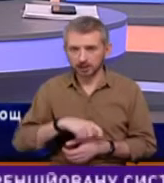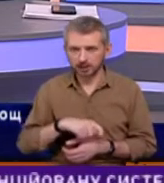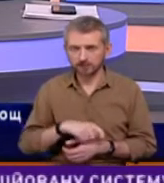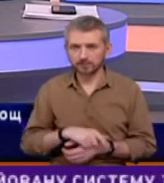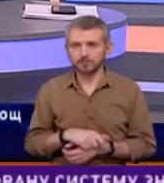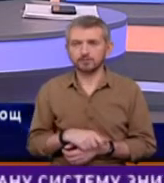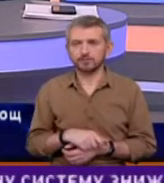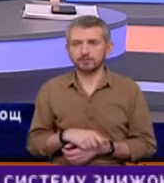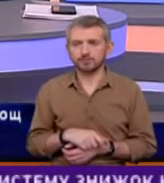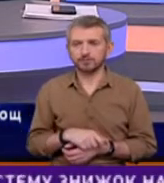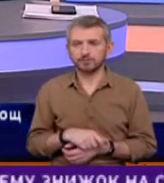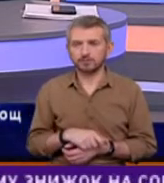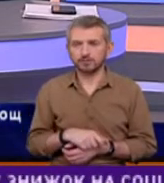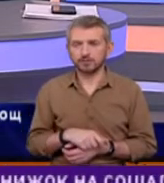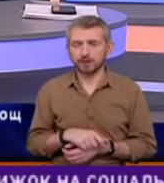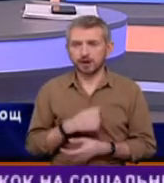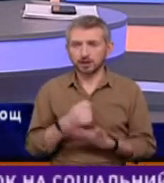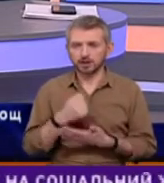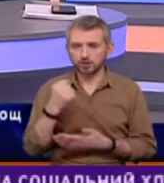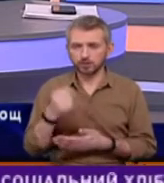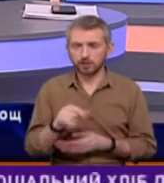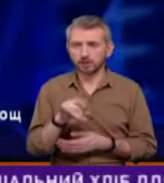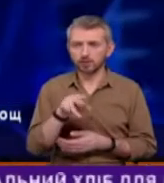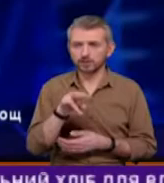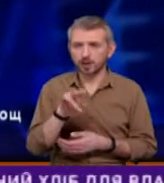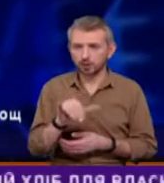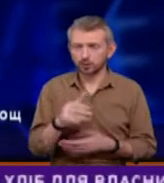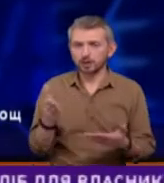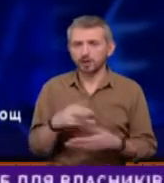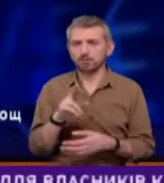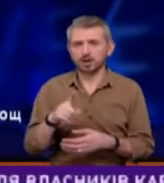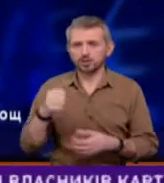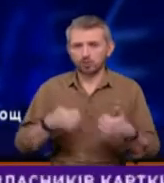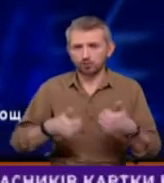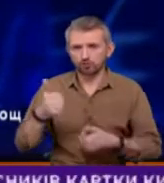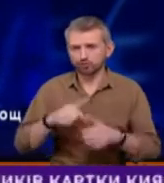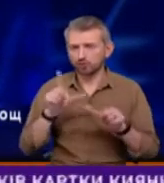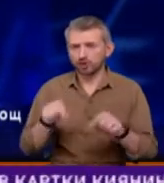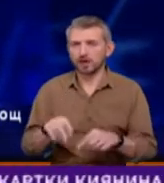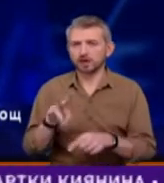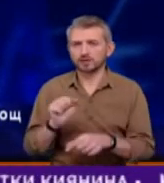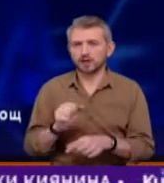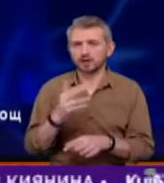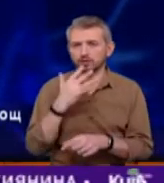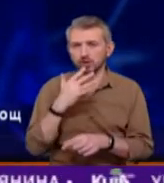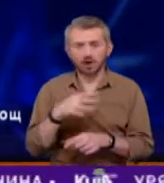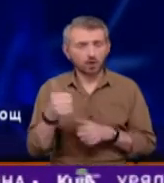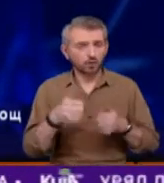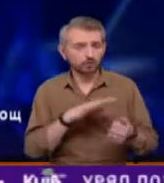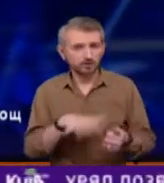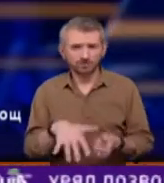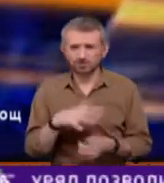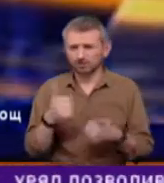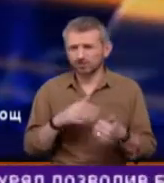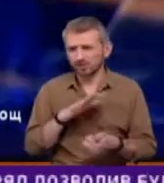акредитувала Руслану, до речі, яка без конкурсу поїхала на національний... А конкурсу не було? Не було